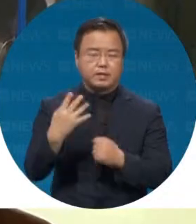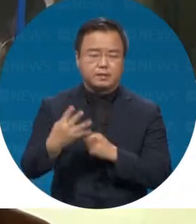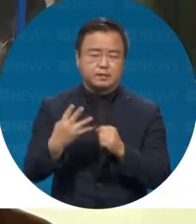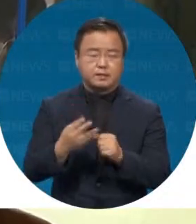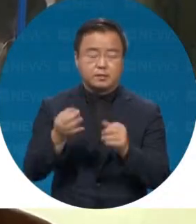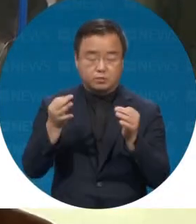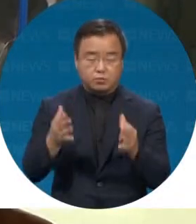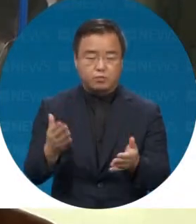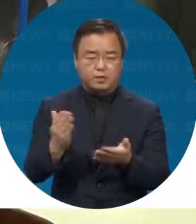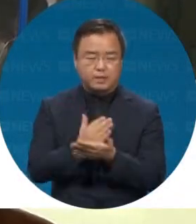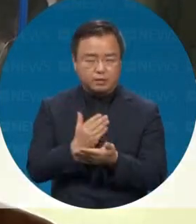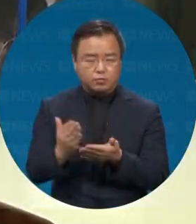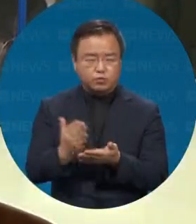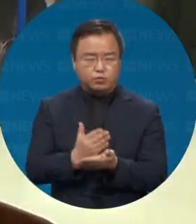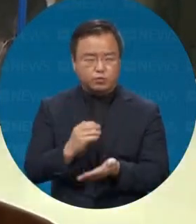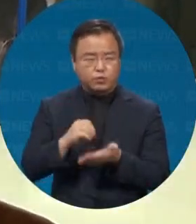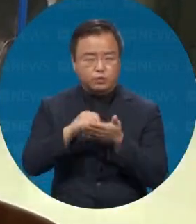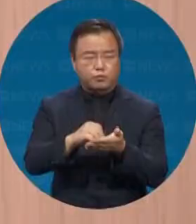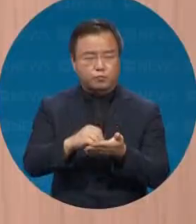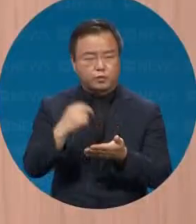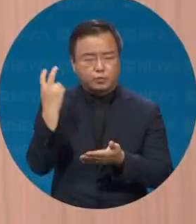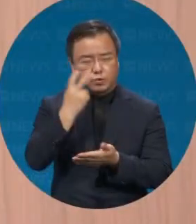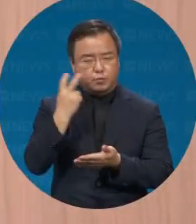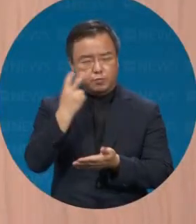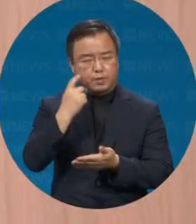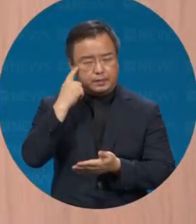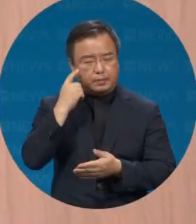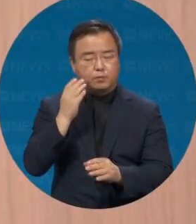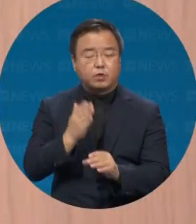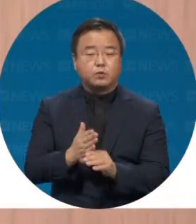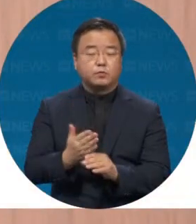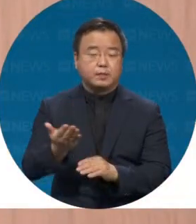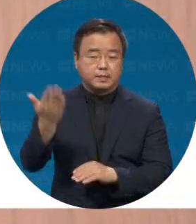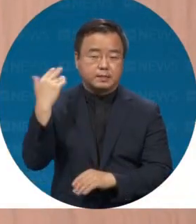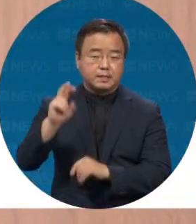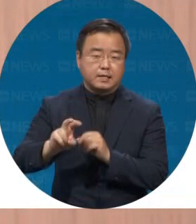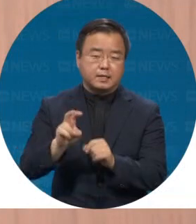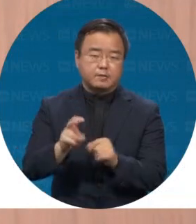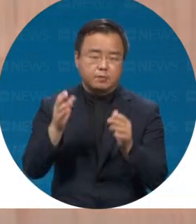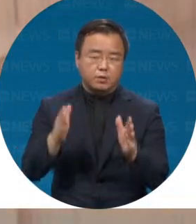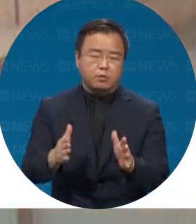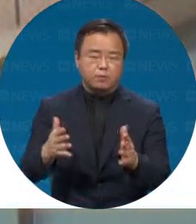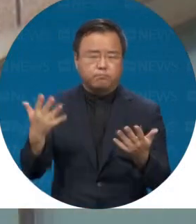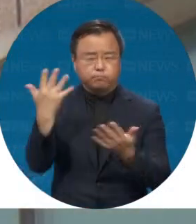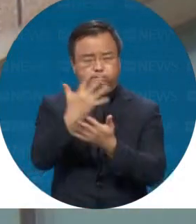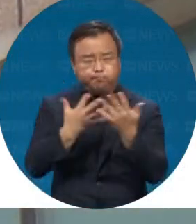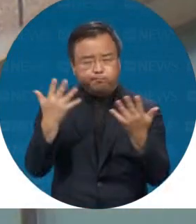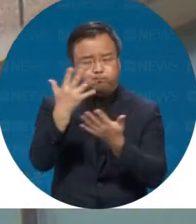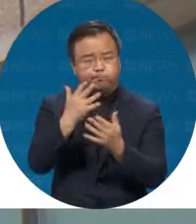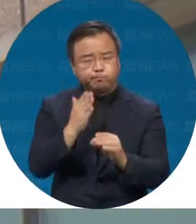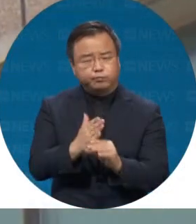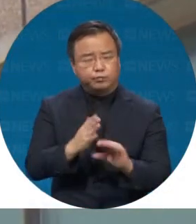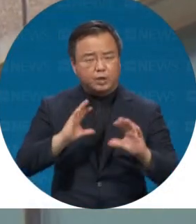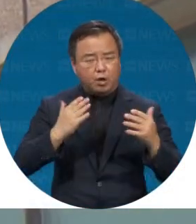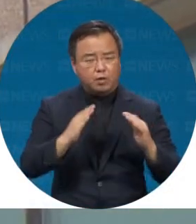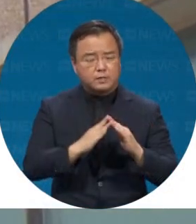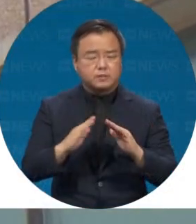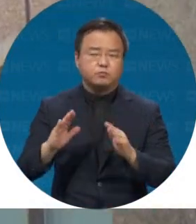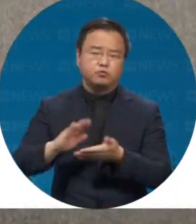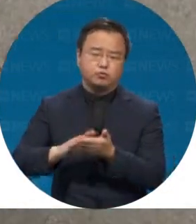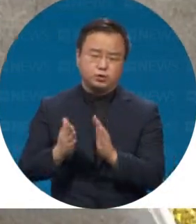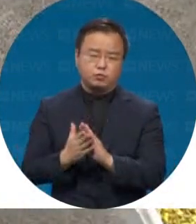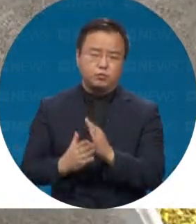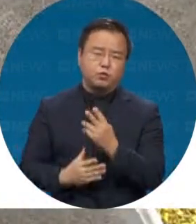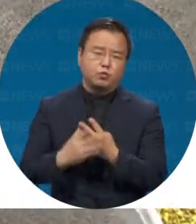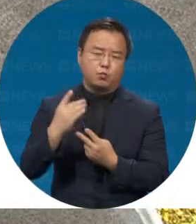진학하는 방안이 유력하게 거론돼 입니다 지난 20년 동안 흐지부지 됐던 유보 통합도 본격 추진 합니다